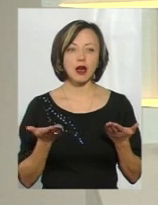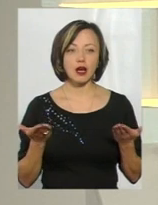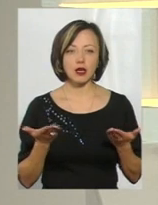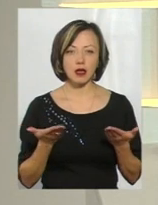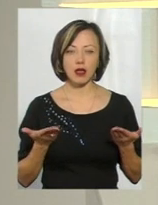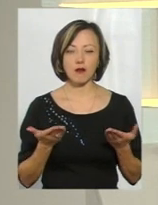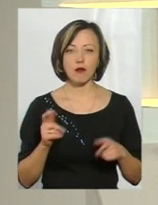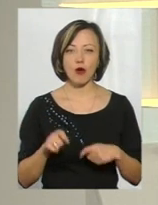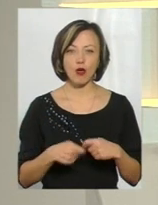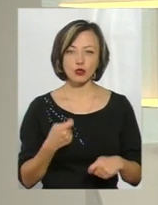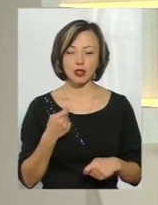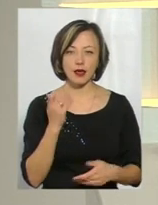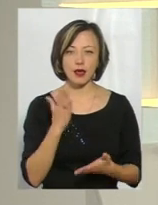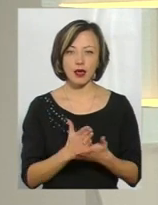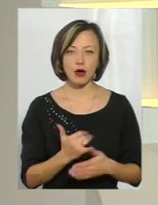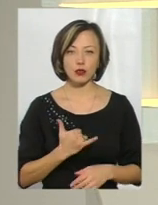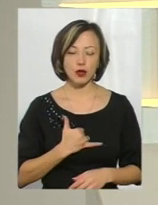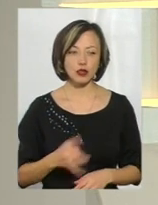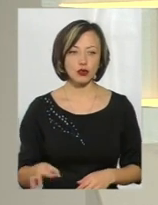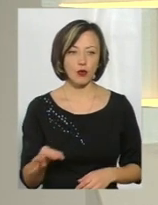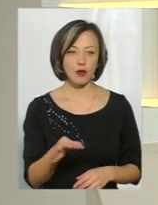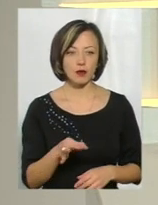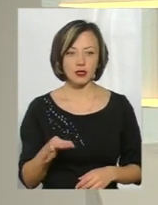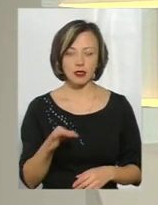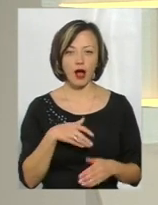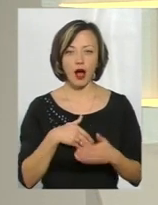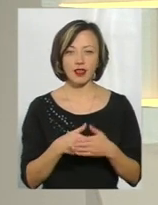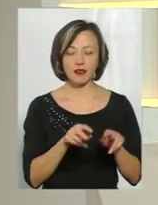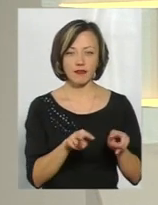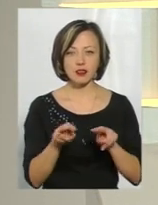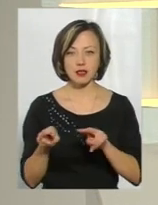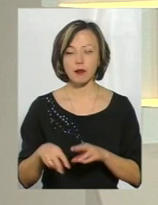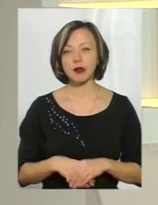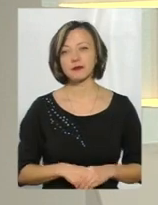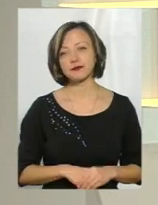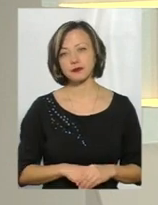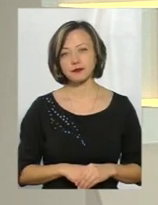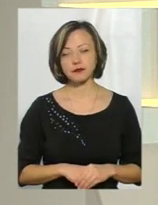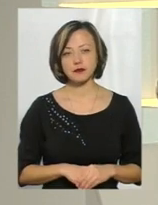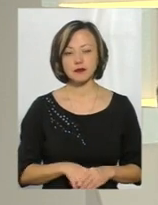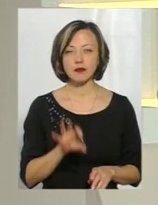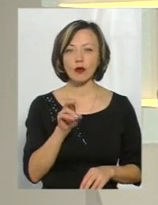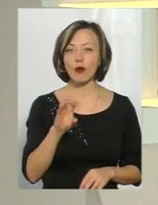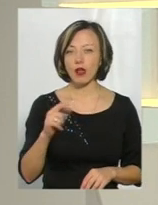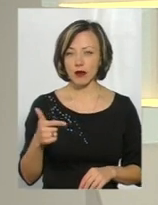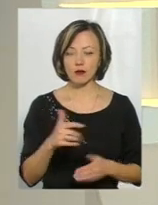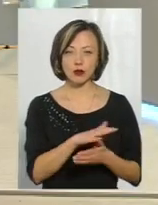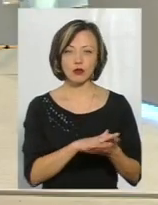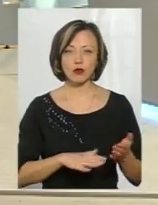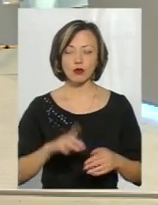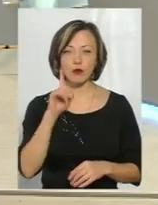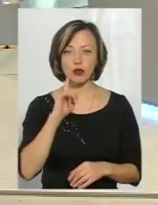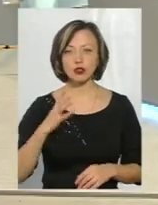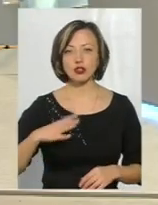порушення зафіксовані в нашій області громадськими спостерігачами. Олеже, в продовження, доки